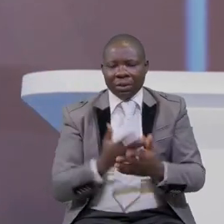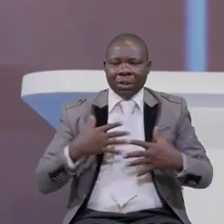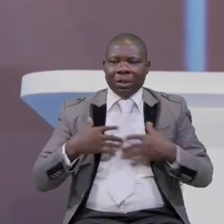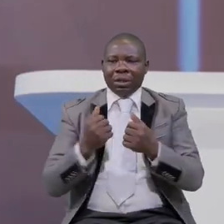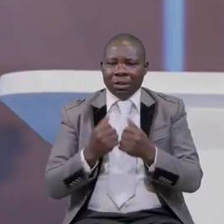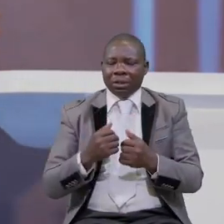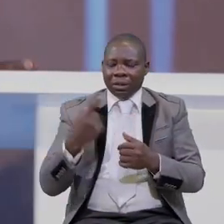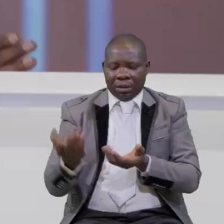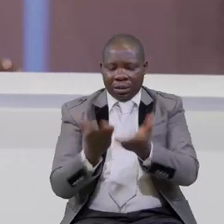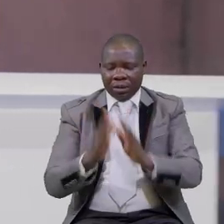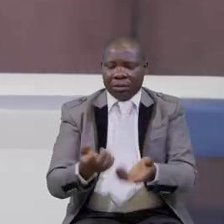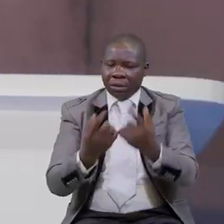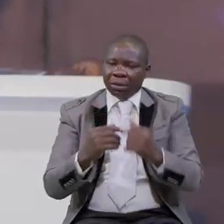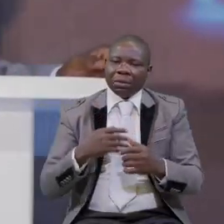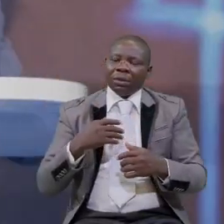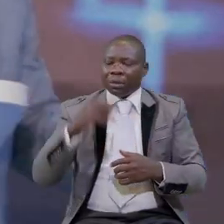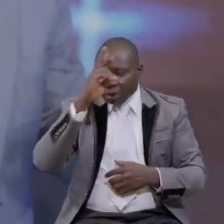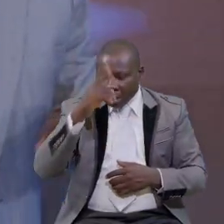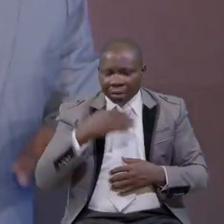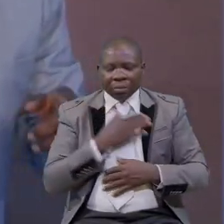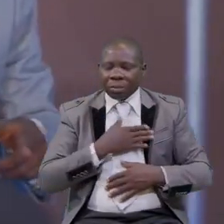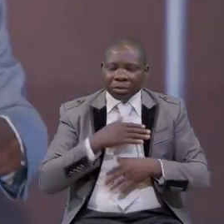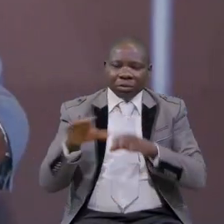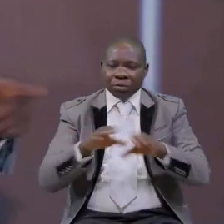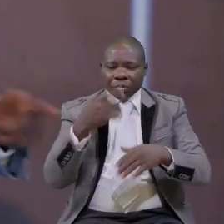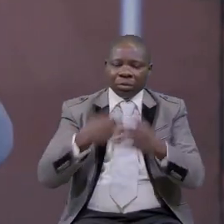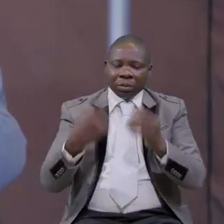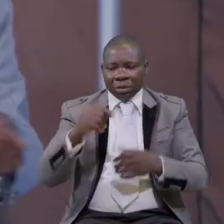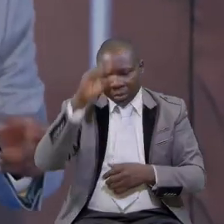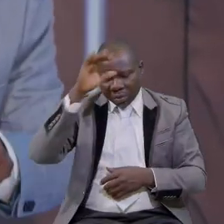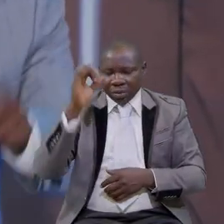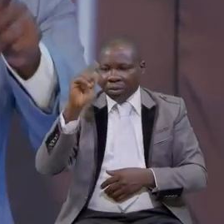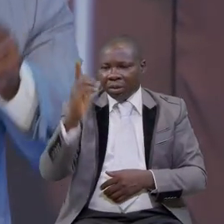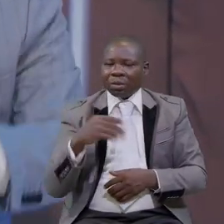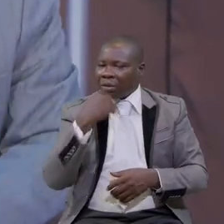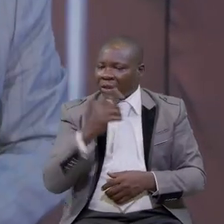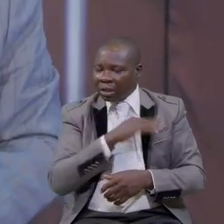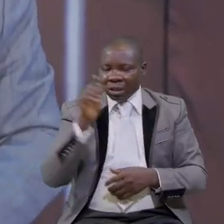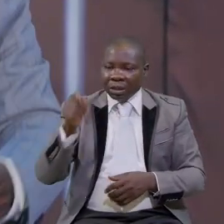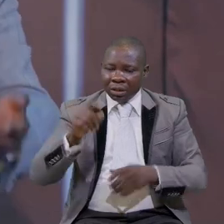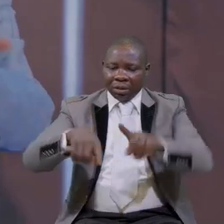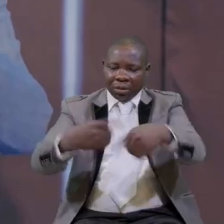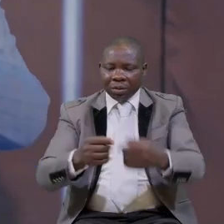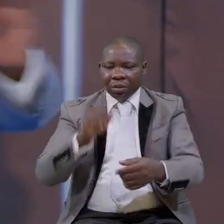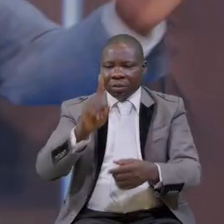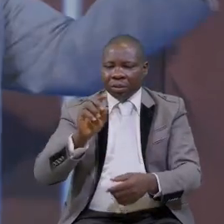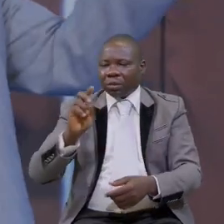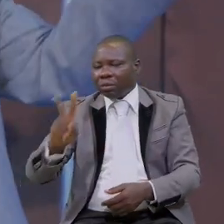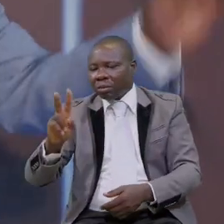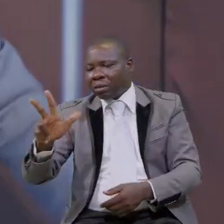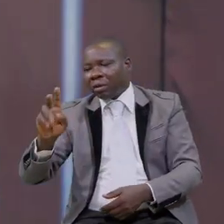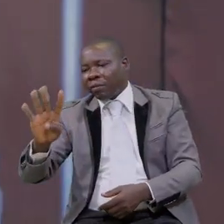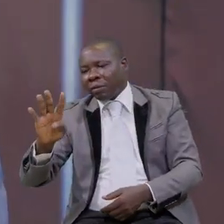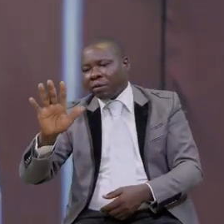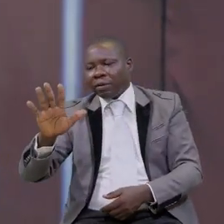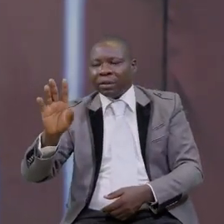plaît. Et si l'homme de Dieu t'avait... Si tu vas te laver 7 fois, et la